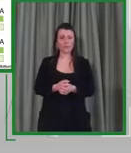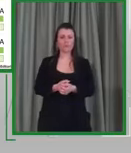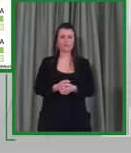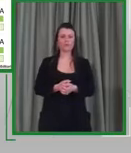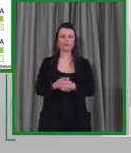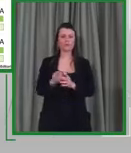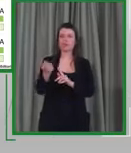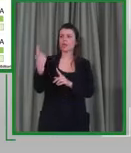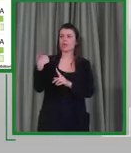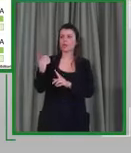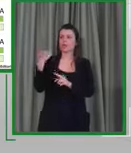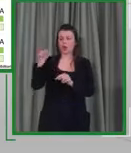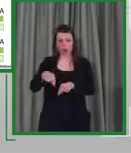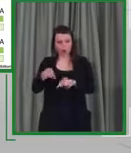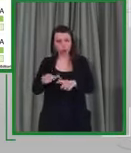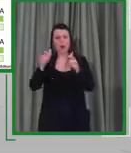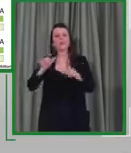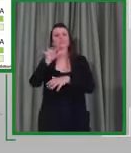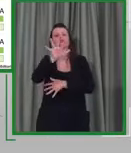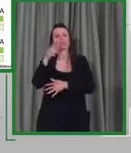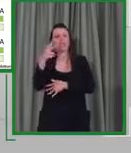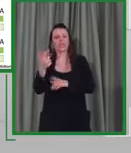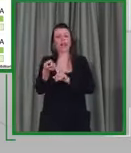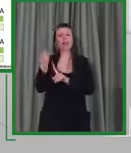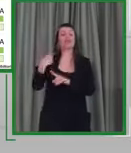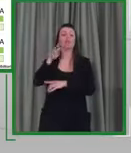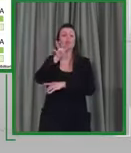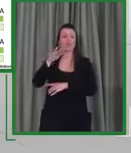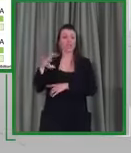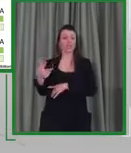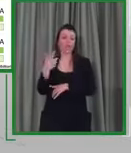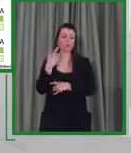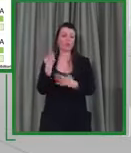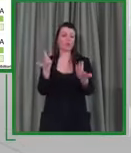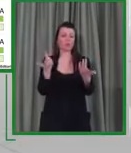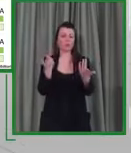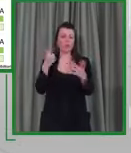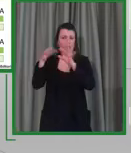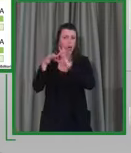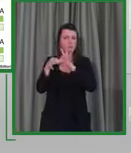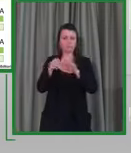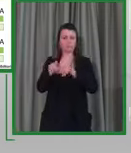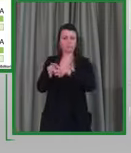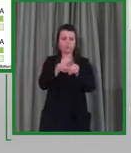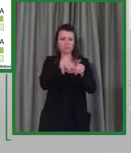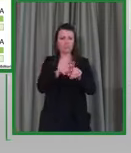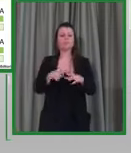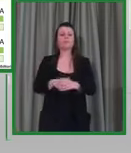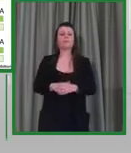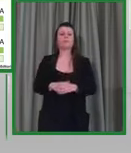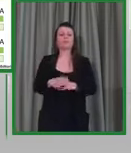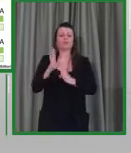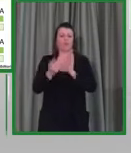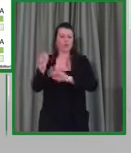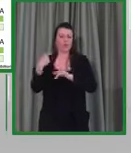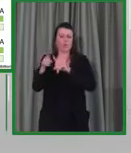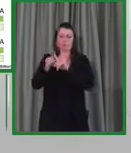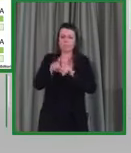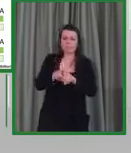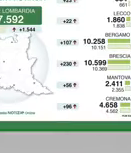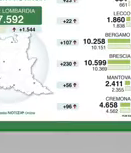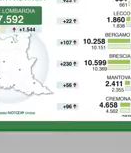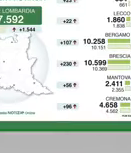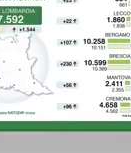ieri oggi più 50 ieri più 40 quindi totalmente sulla stessa linea quindi come vedete a volte non cala con